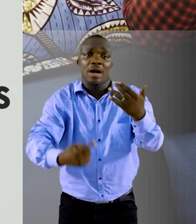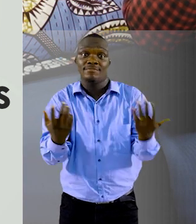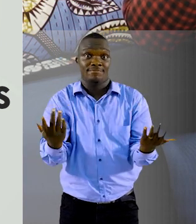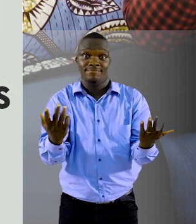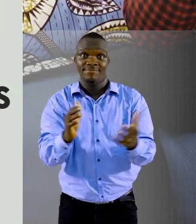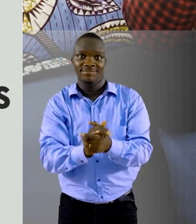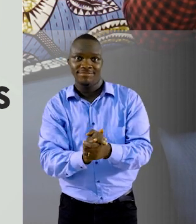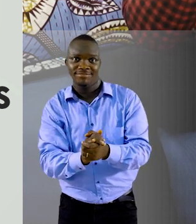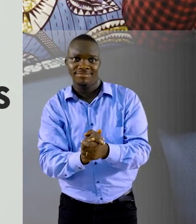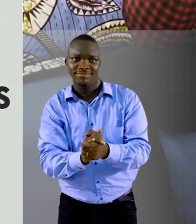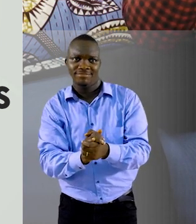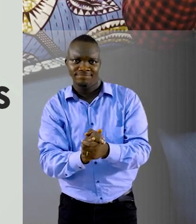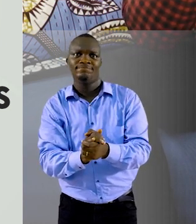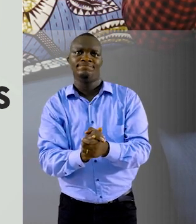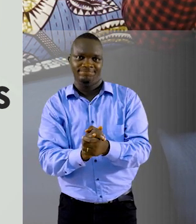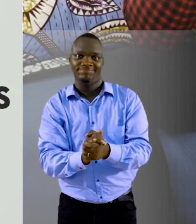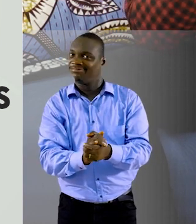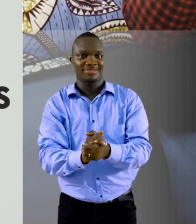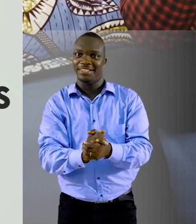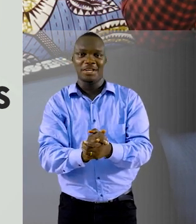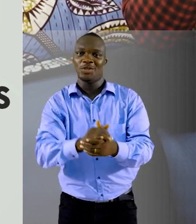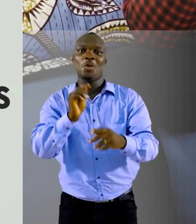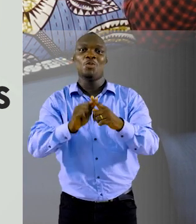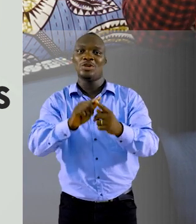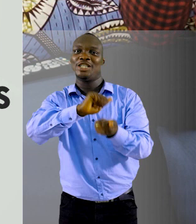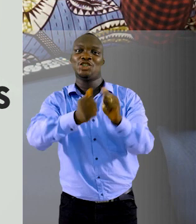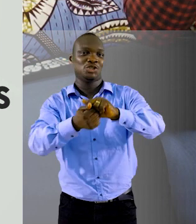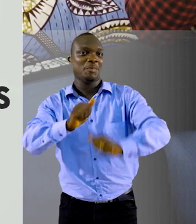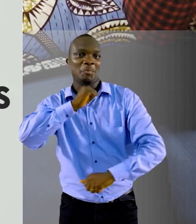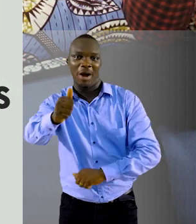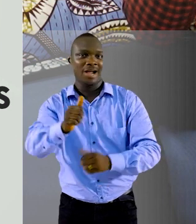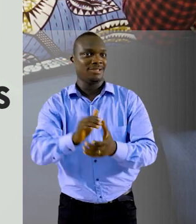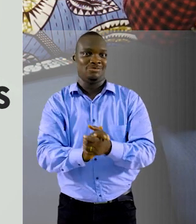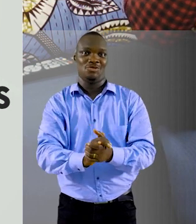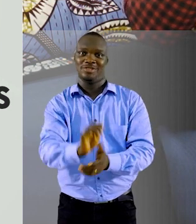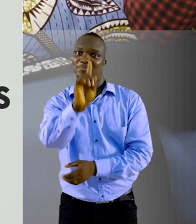passe-partout. Passe-partout était invariable, donc il ne change pas, ça reste passe-partout.